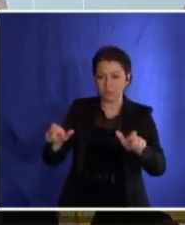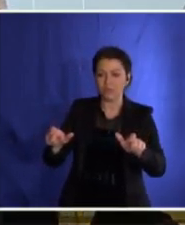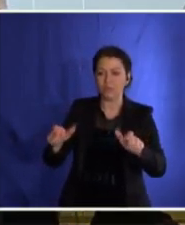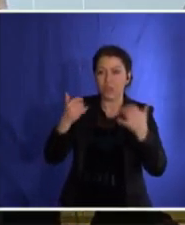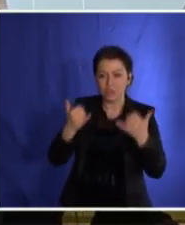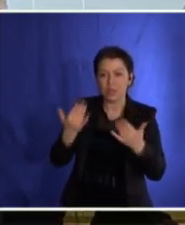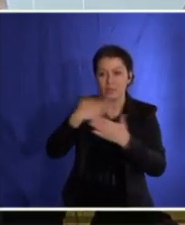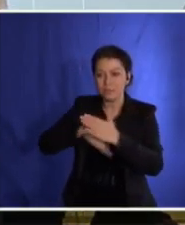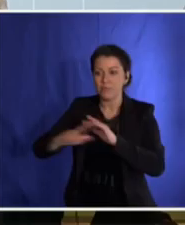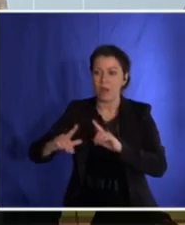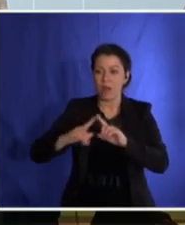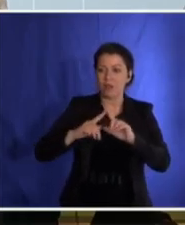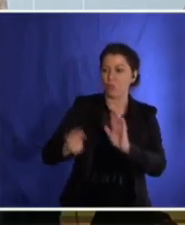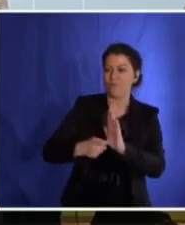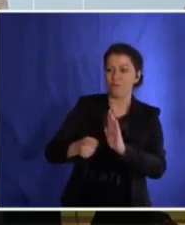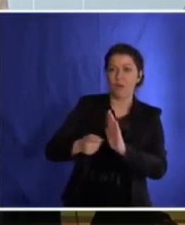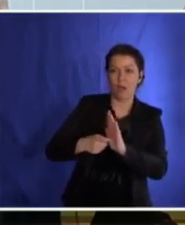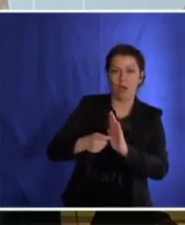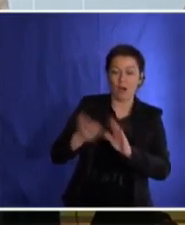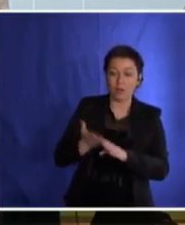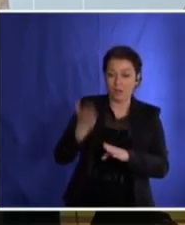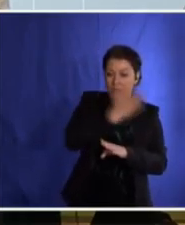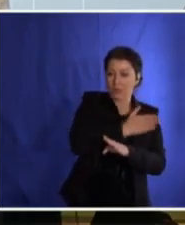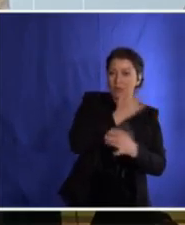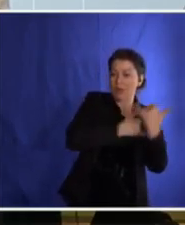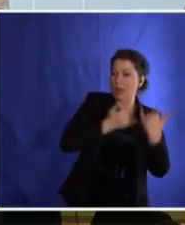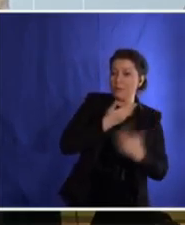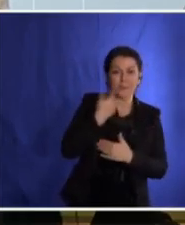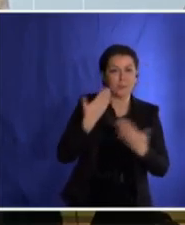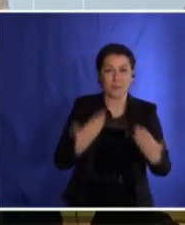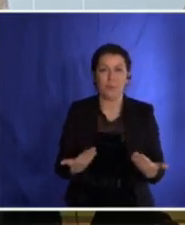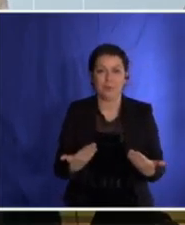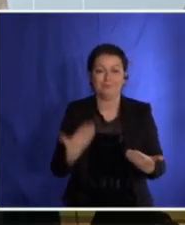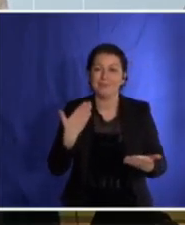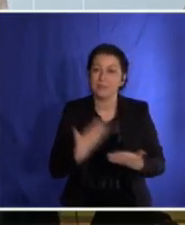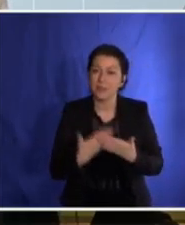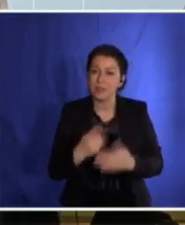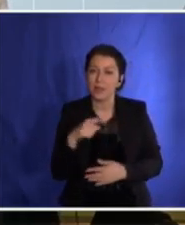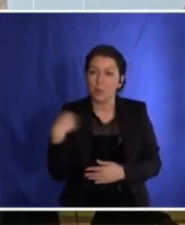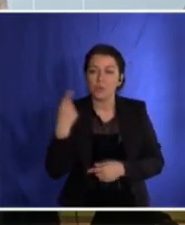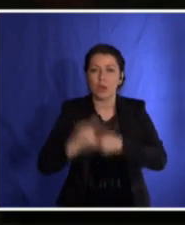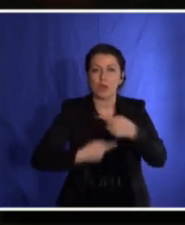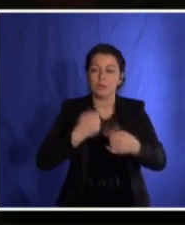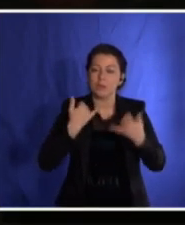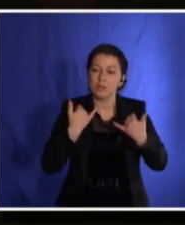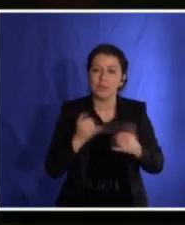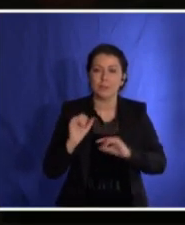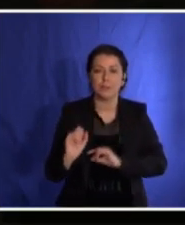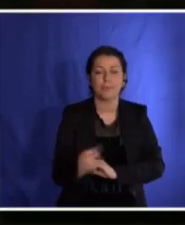davor. Deshalb ist unsere Generation besonders gefordert.